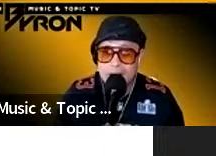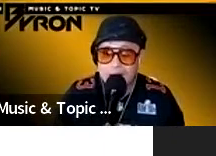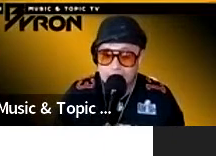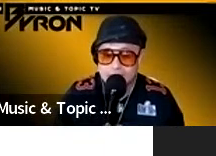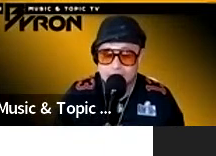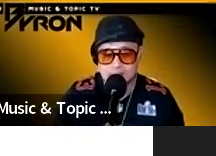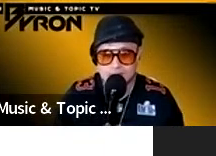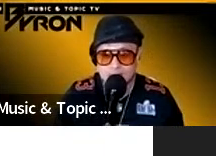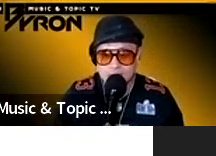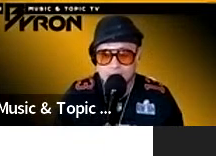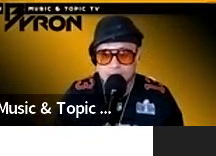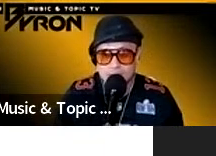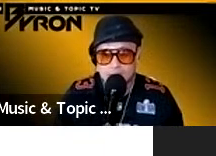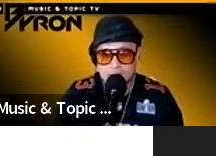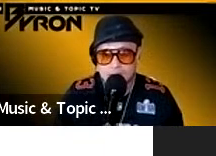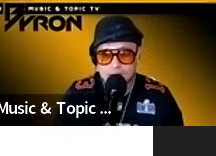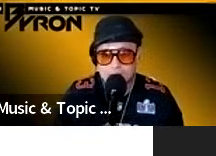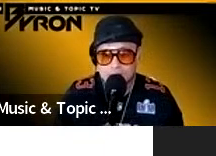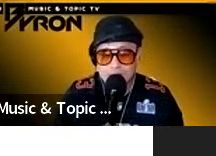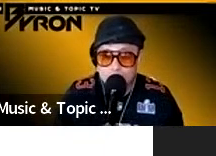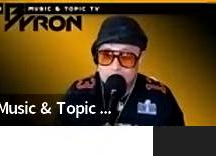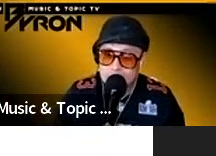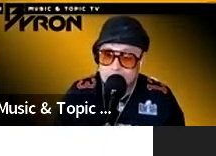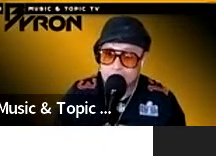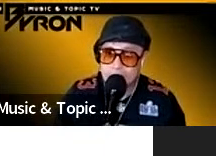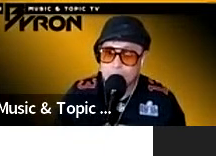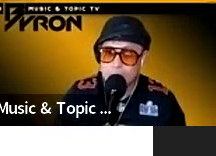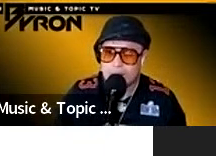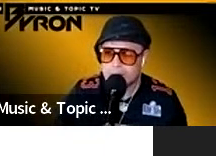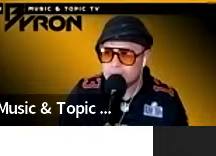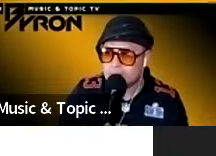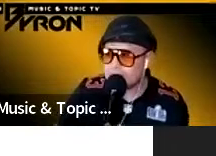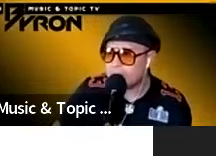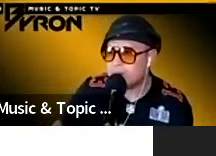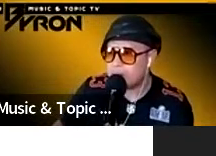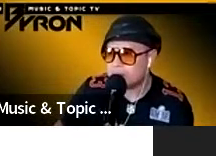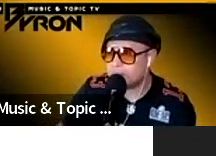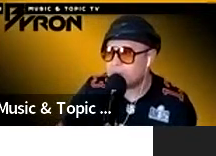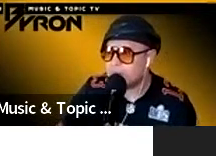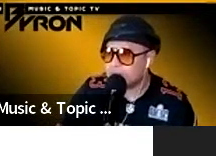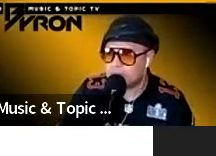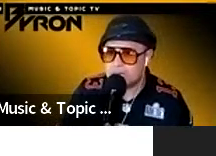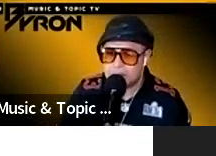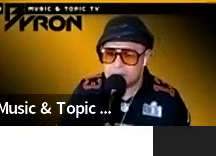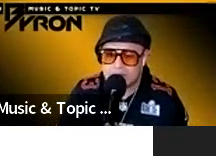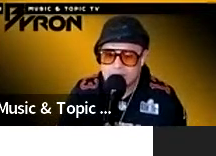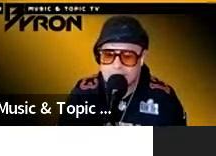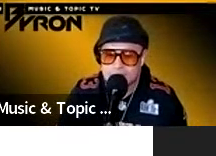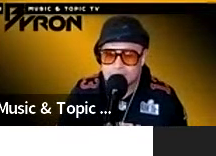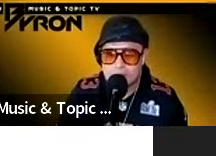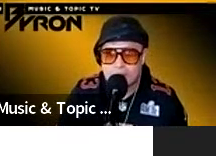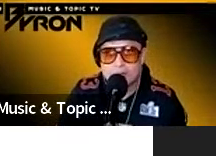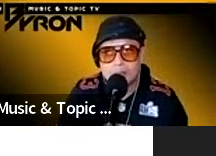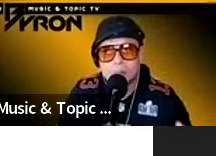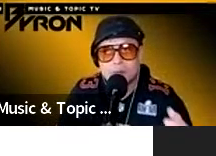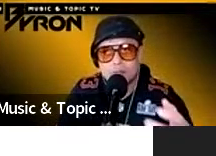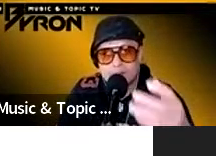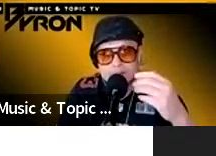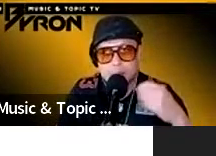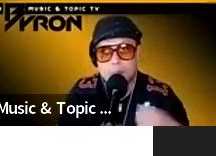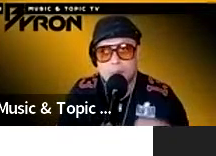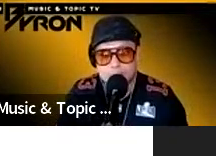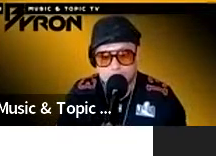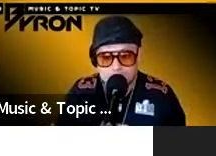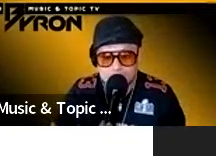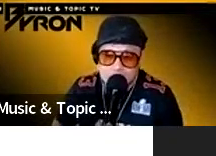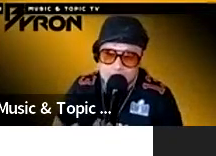na pangaharas. At kung sinasabi nila, wala naman ganun eh, maluwag naman noon, hindi naman tayo nangaharas. Eh bakit ka magpa-file